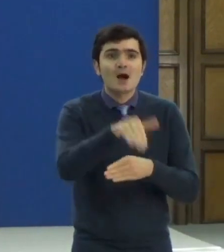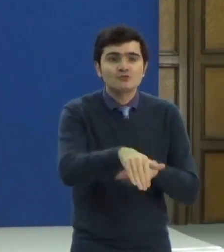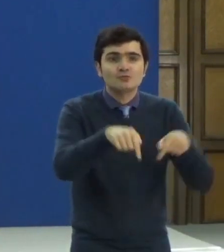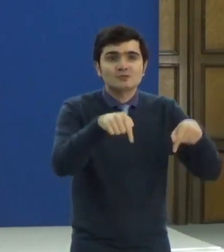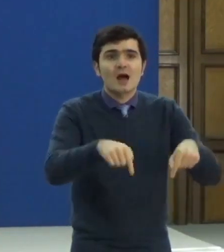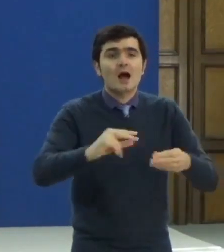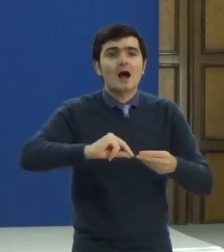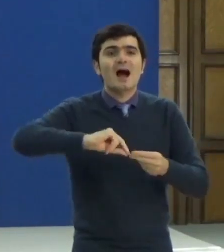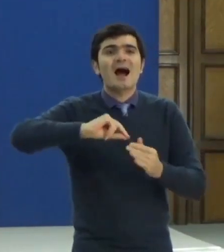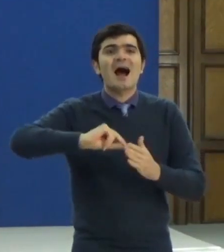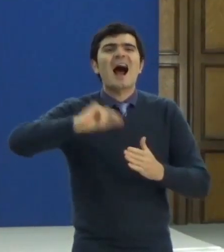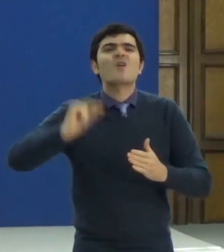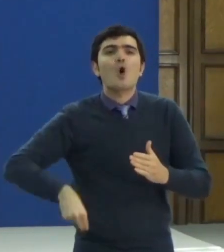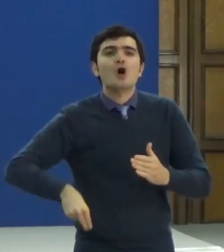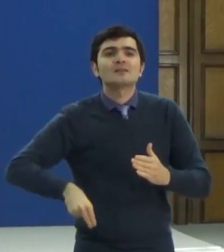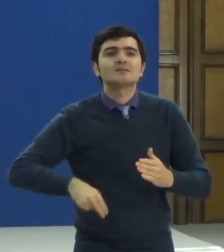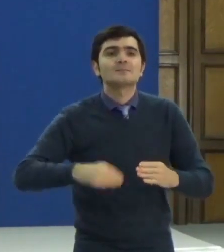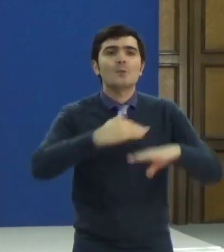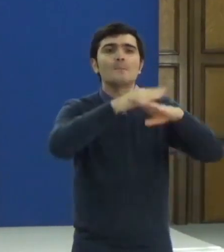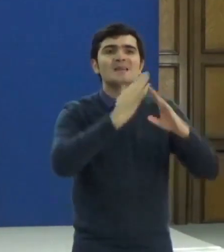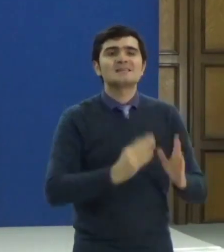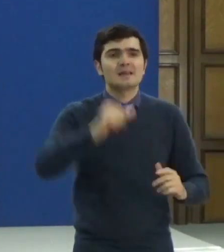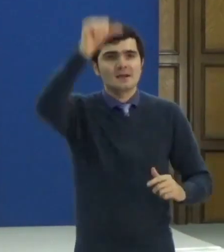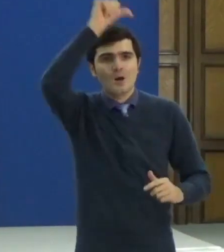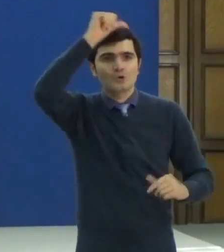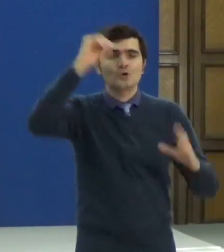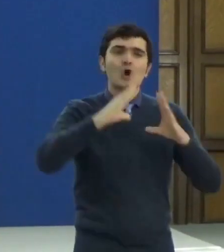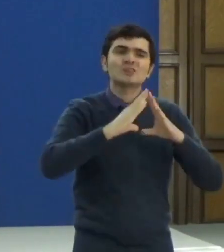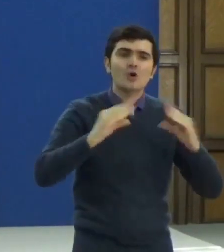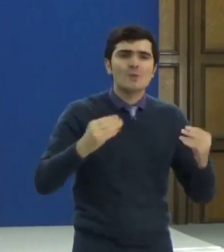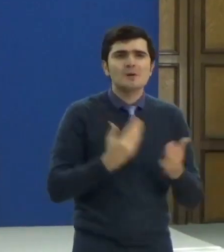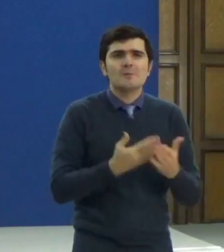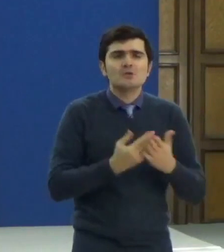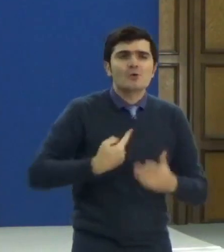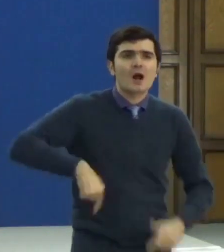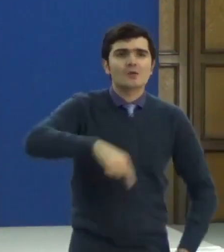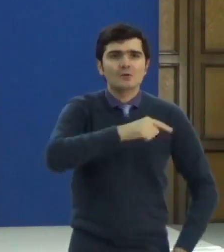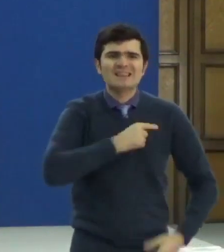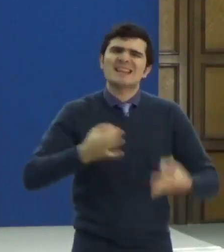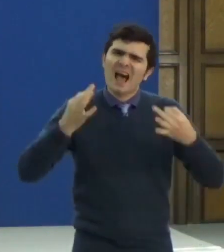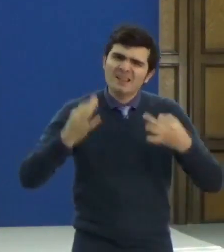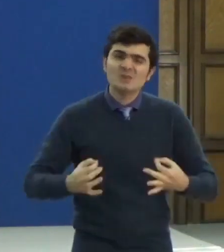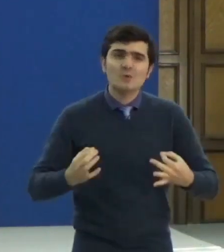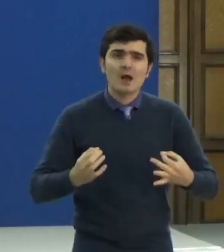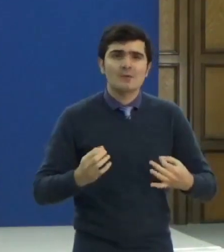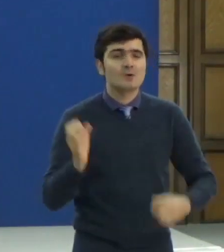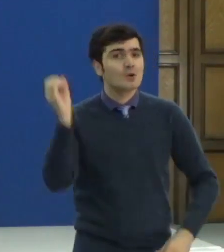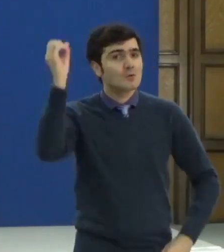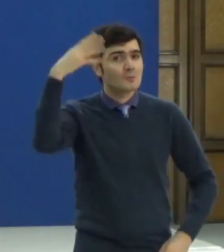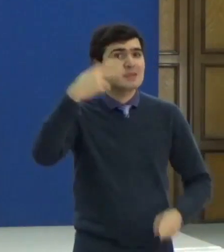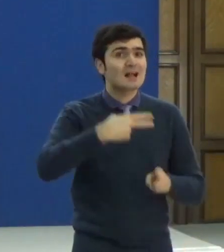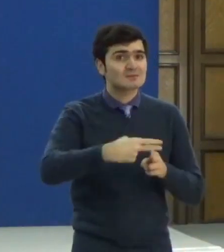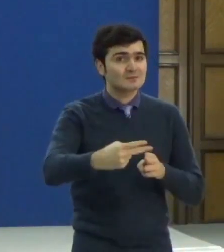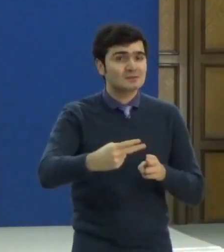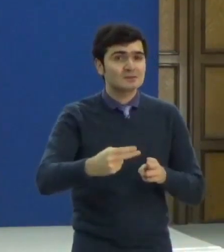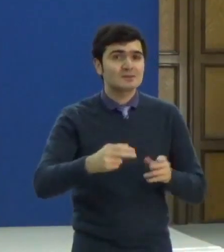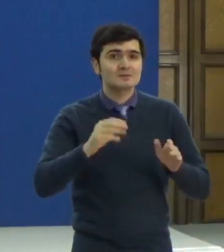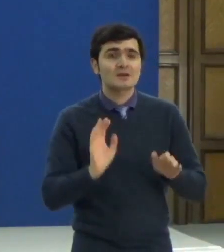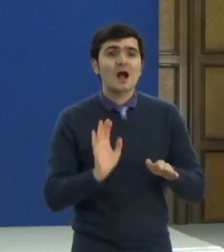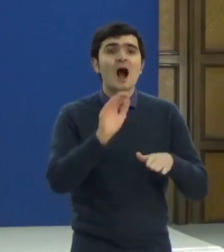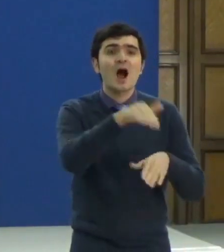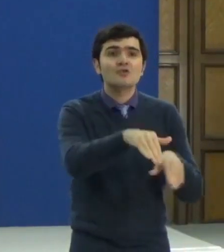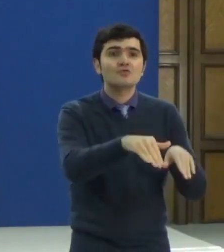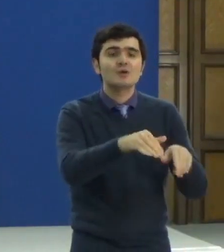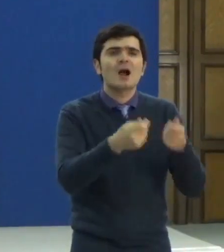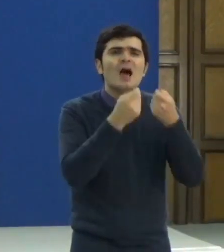Română pentru a ne asigura că Lumina Sfântă ajunge la toți românii care